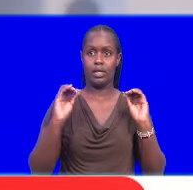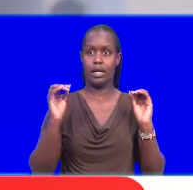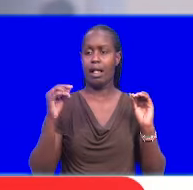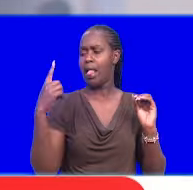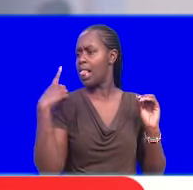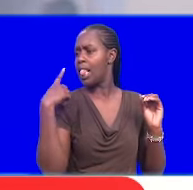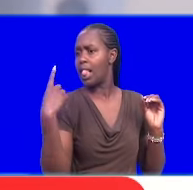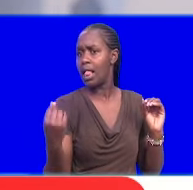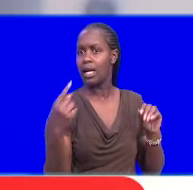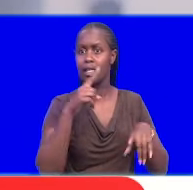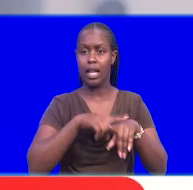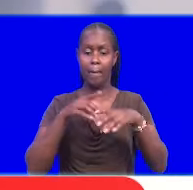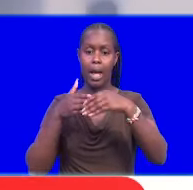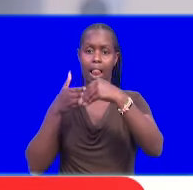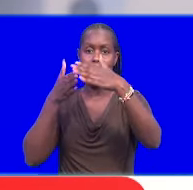viongozi